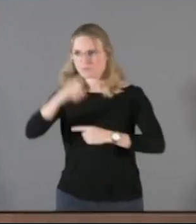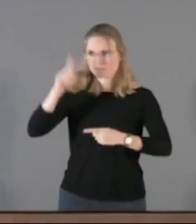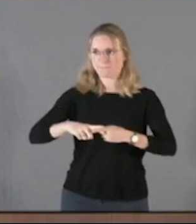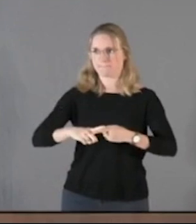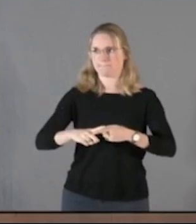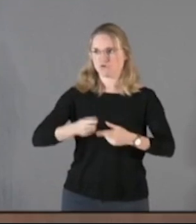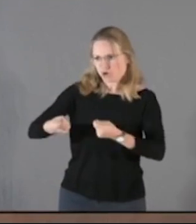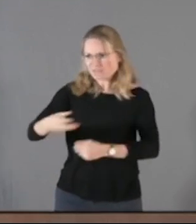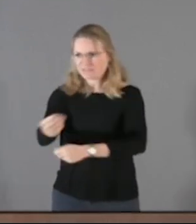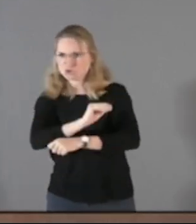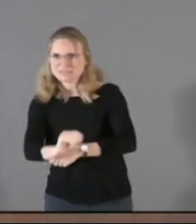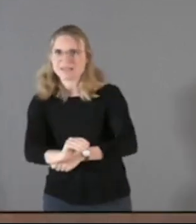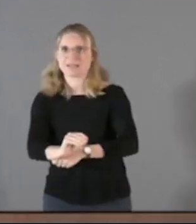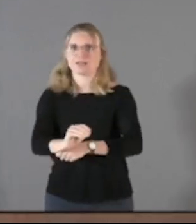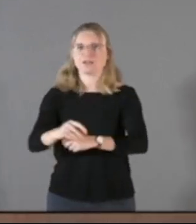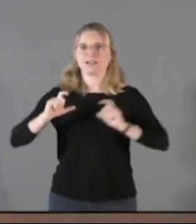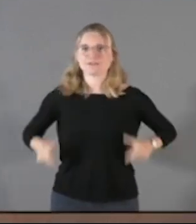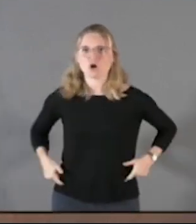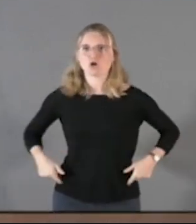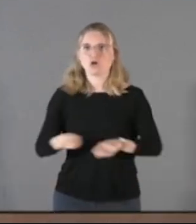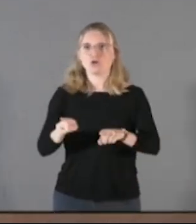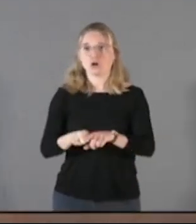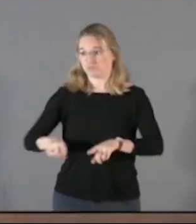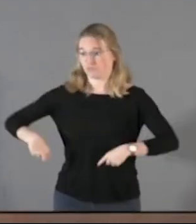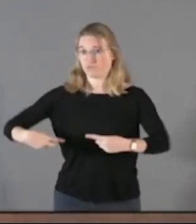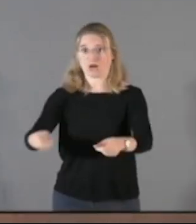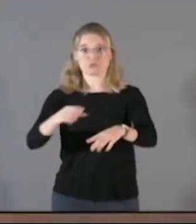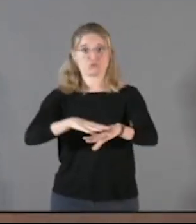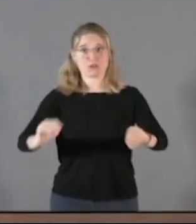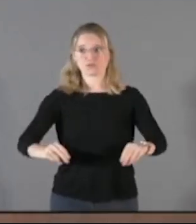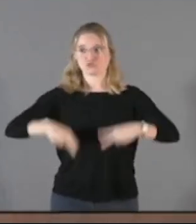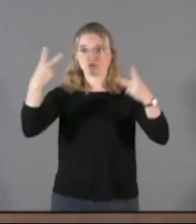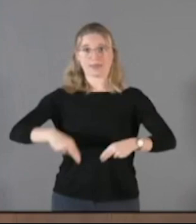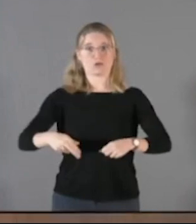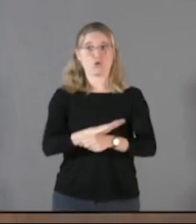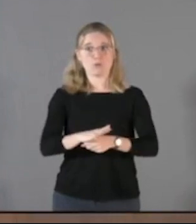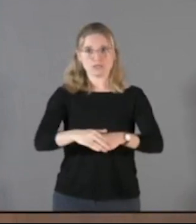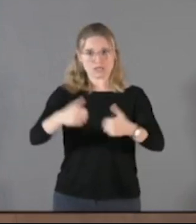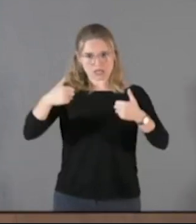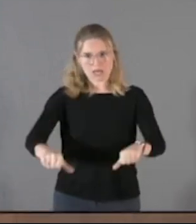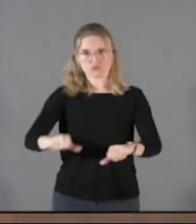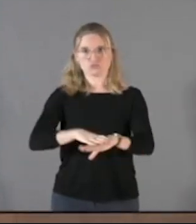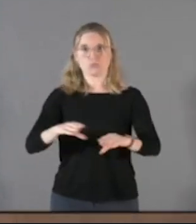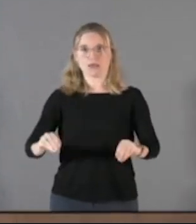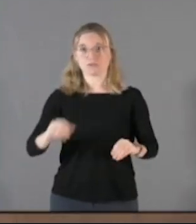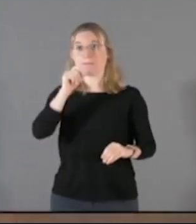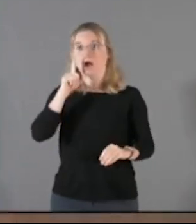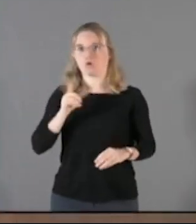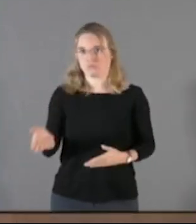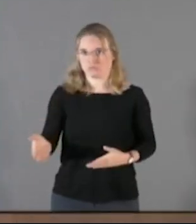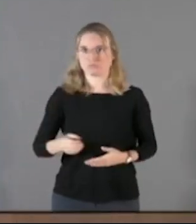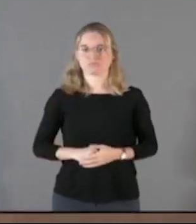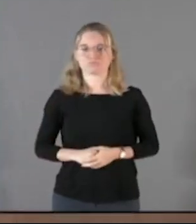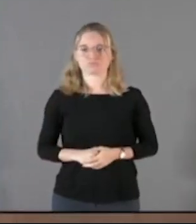se présentant eux-mêmes et en étant statiques tout au long d'une journée. Vous comprendrez que, à l'annonce de